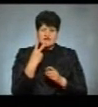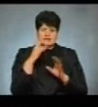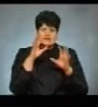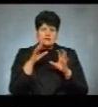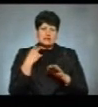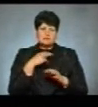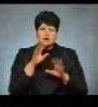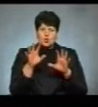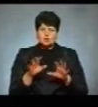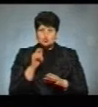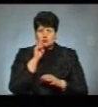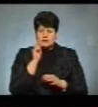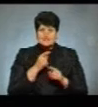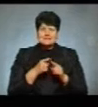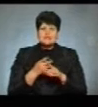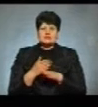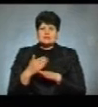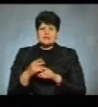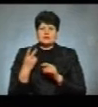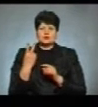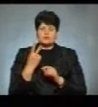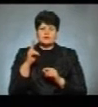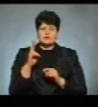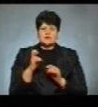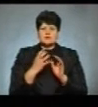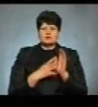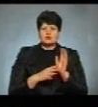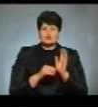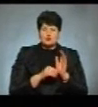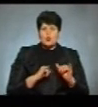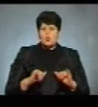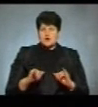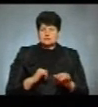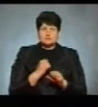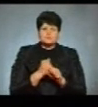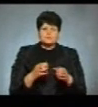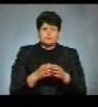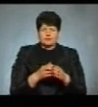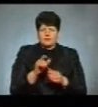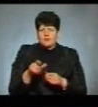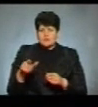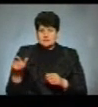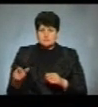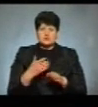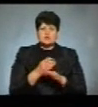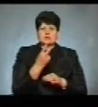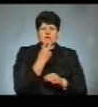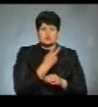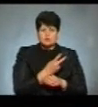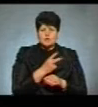Кримінального кодексу України – це частина 2 статті 296 – хуліганство скоєне групою осіб і частину 2